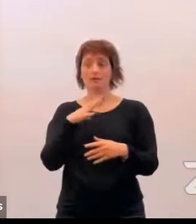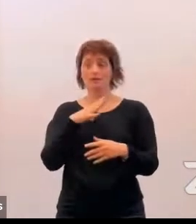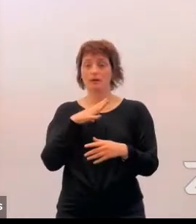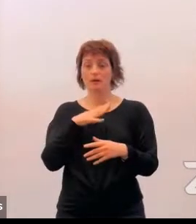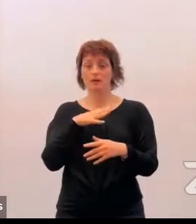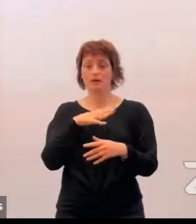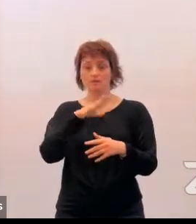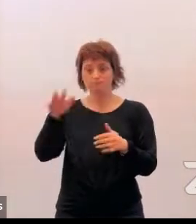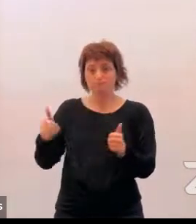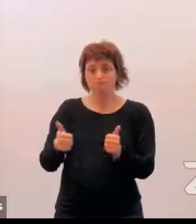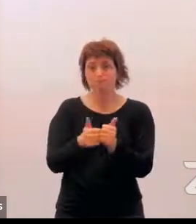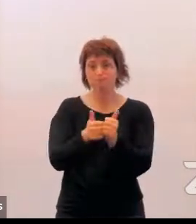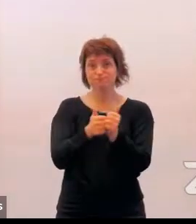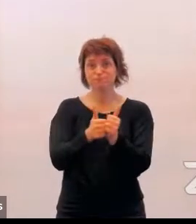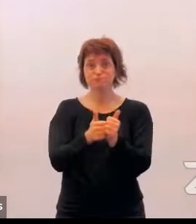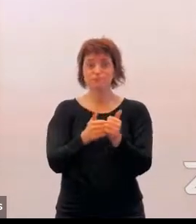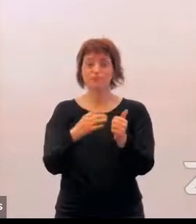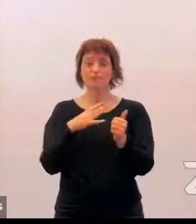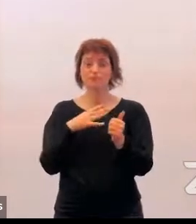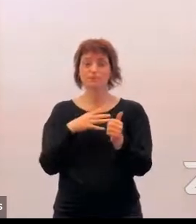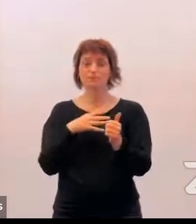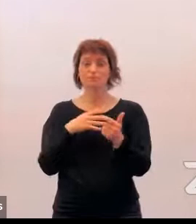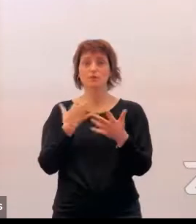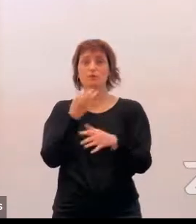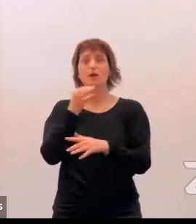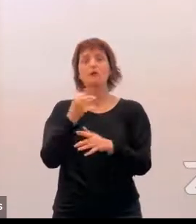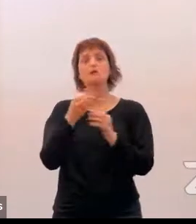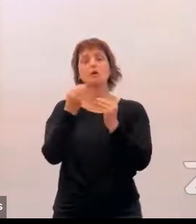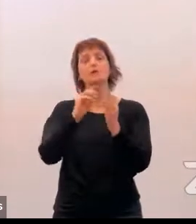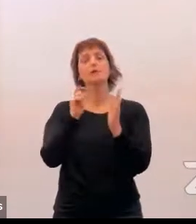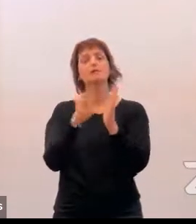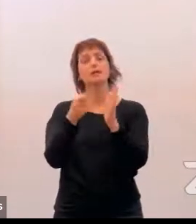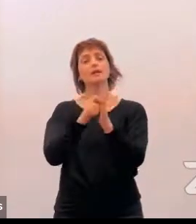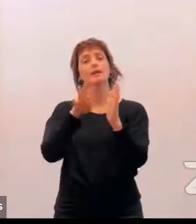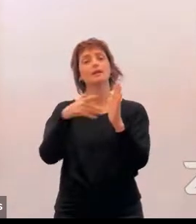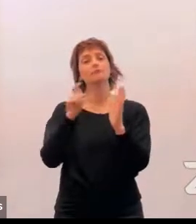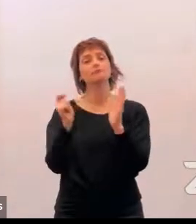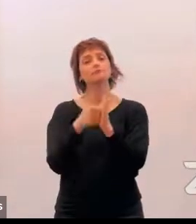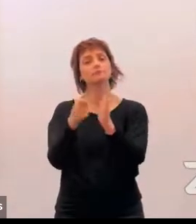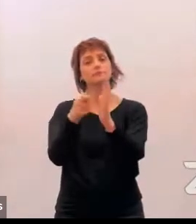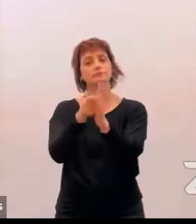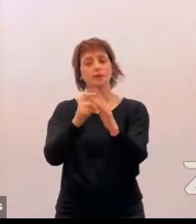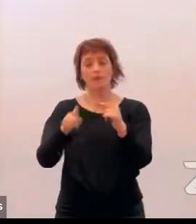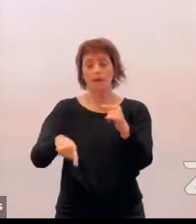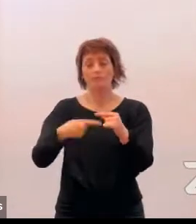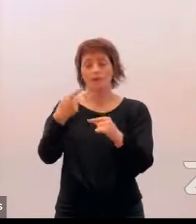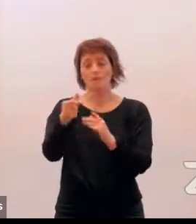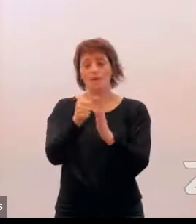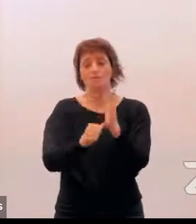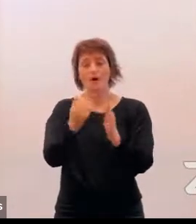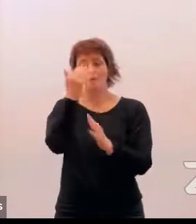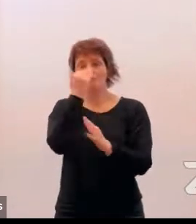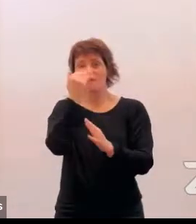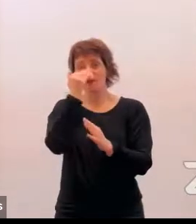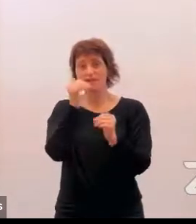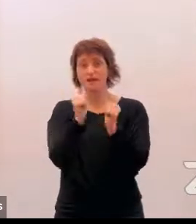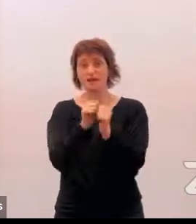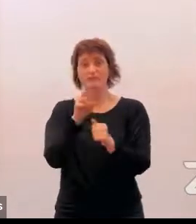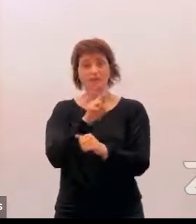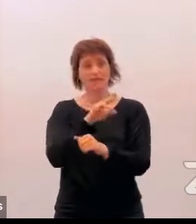dans les étapes clés qu'elle a données en termes de calendrier, puisque en février, nous allons rencontrer avec les services RH qui